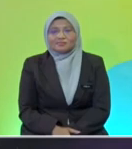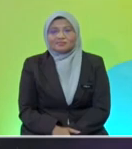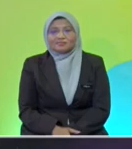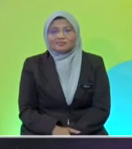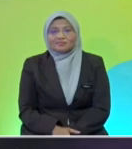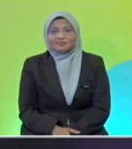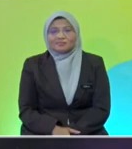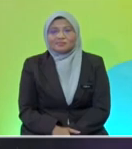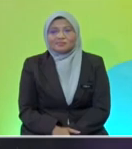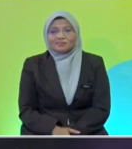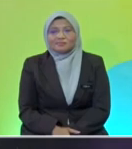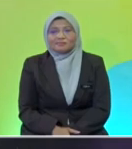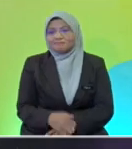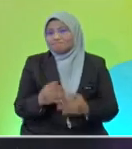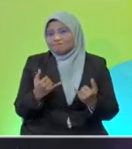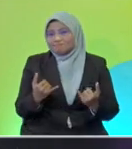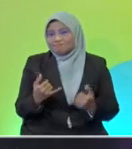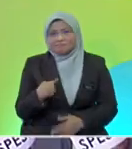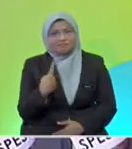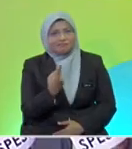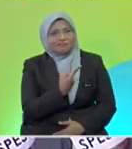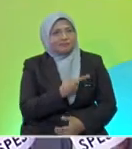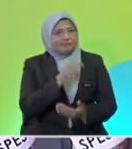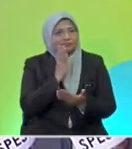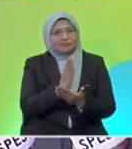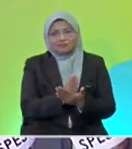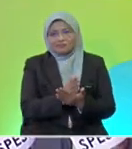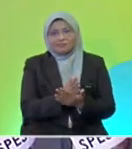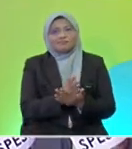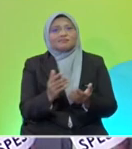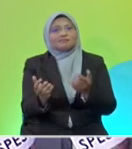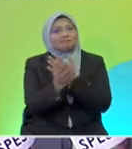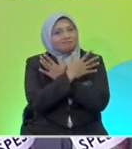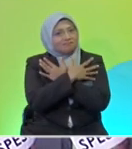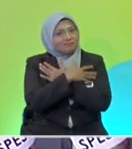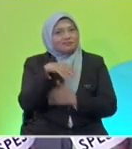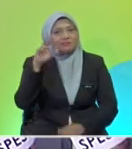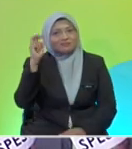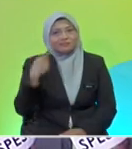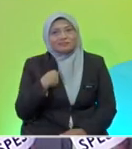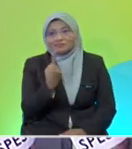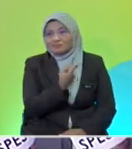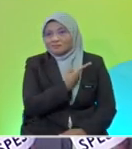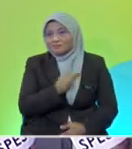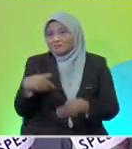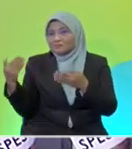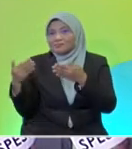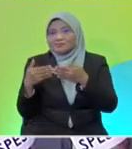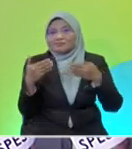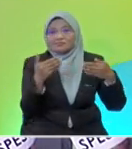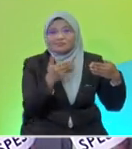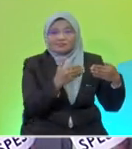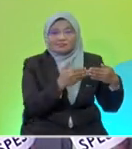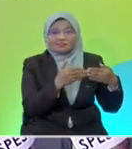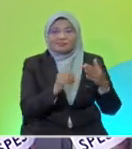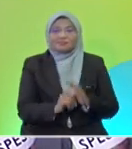Cikgu kita berhenti sekali lagi kita kembali semula siapa ini kan Cikgu Jadi kalau kamu jangan kemana-mana tahu hanya di Selat tahap 1